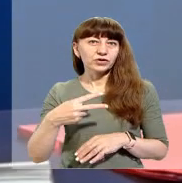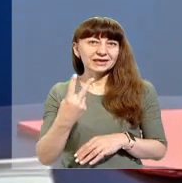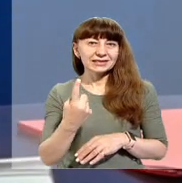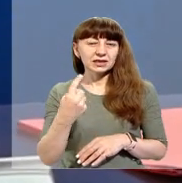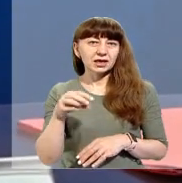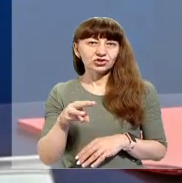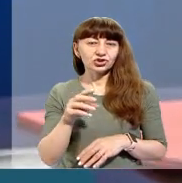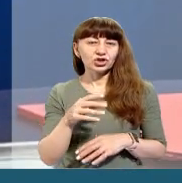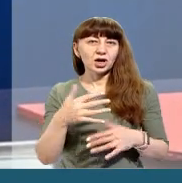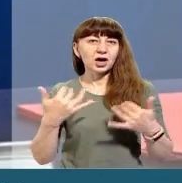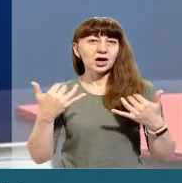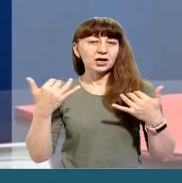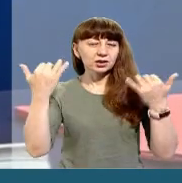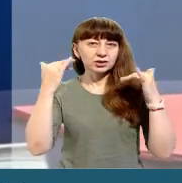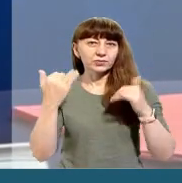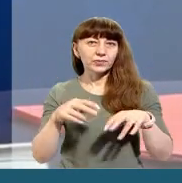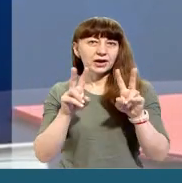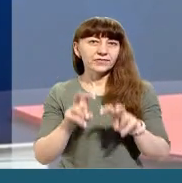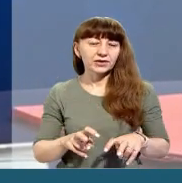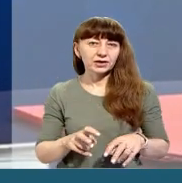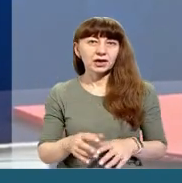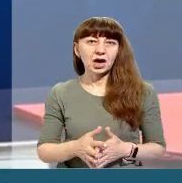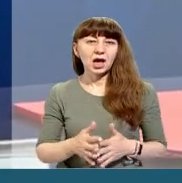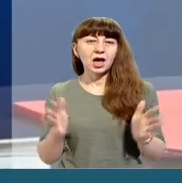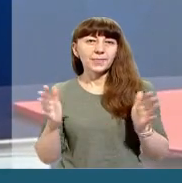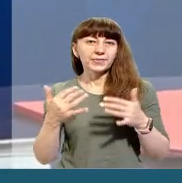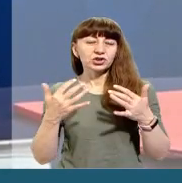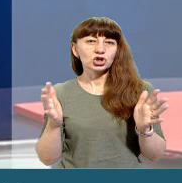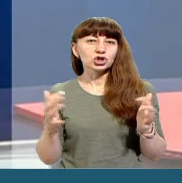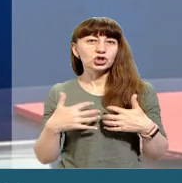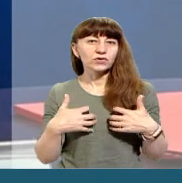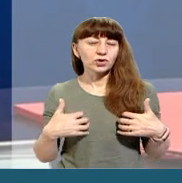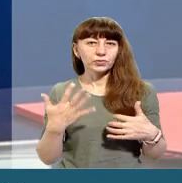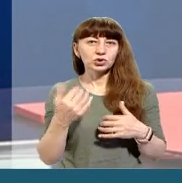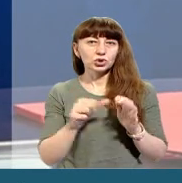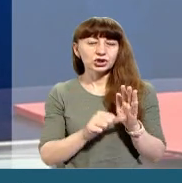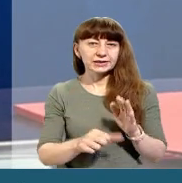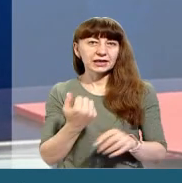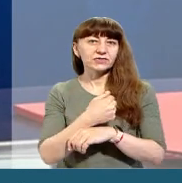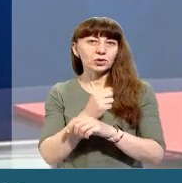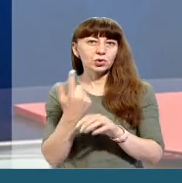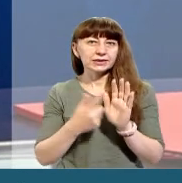566 121 бас, түйе 70 бас, жылқы 346 бас, ет қоректі жануарлар